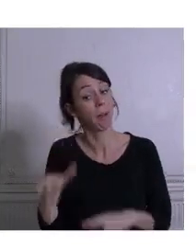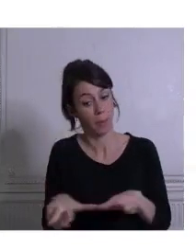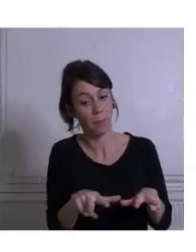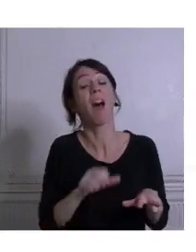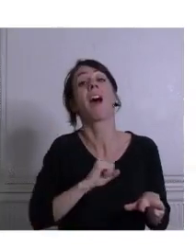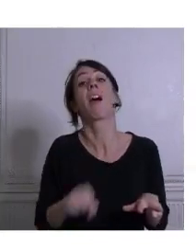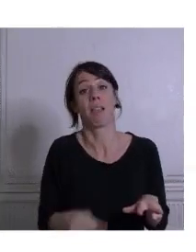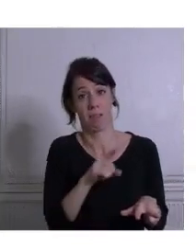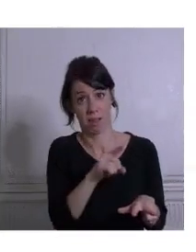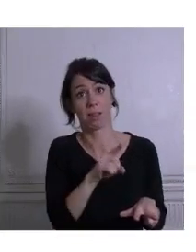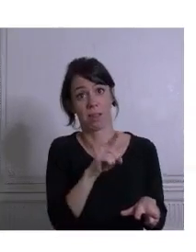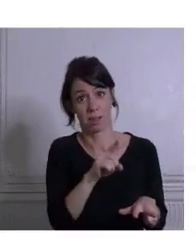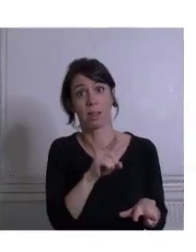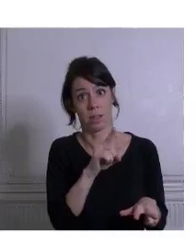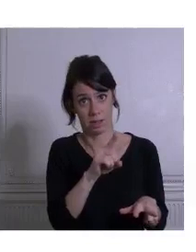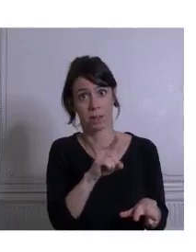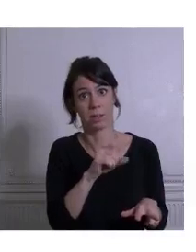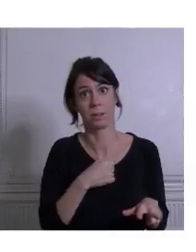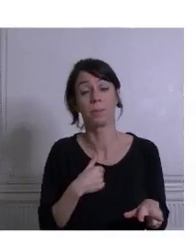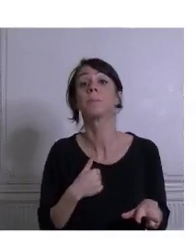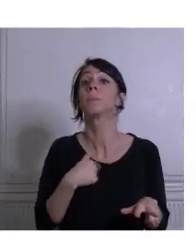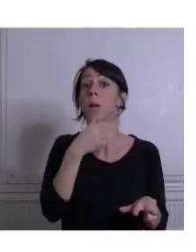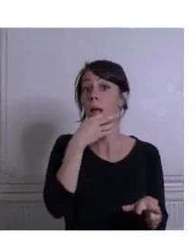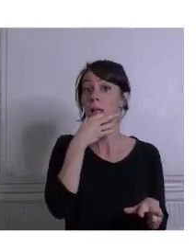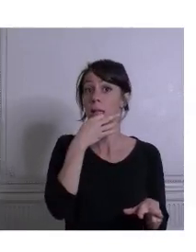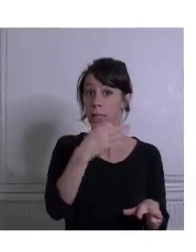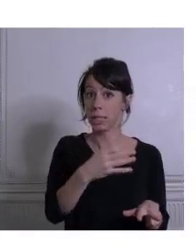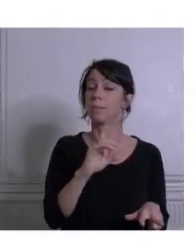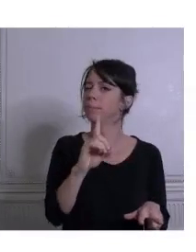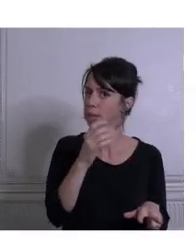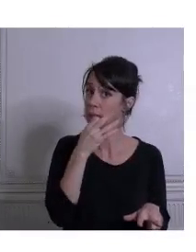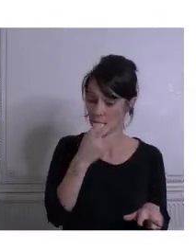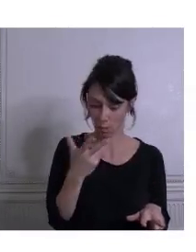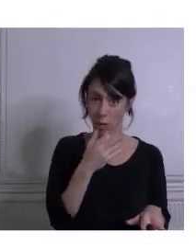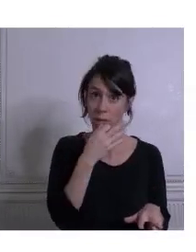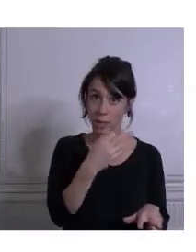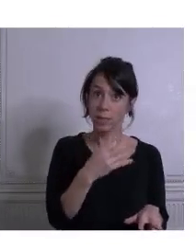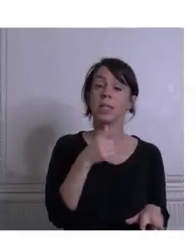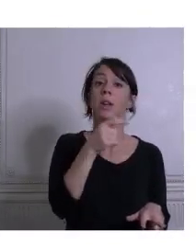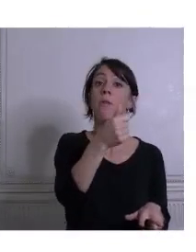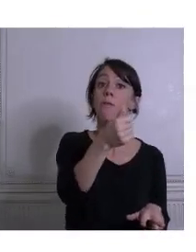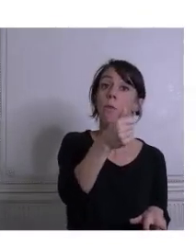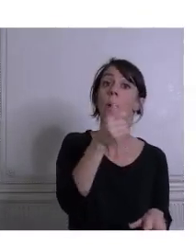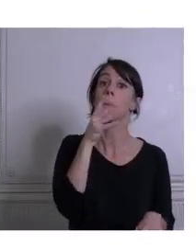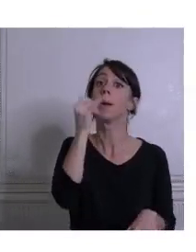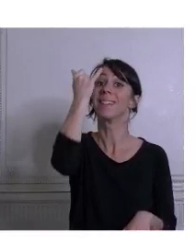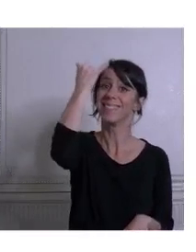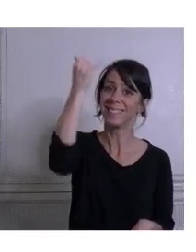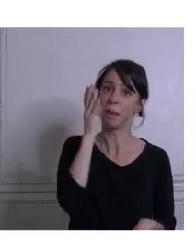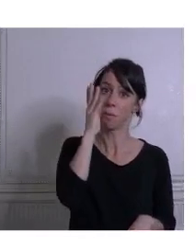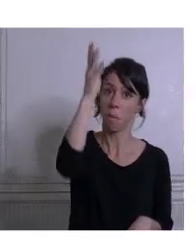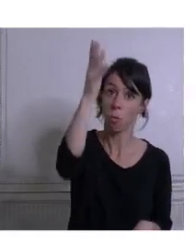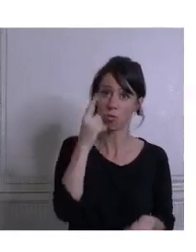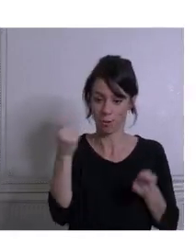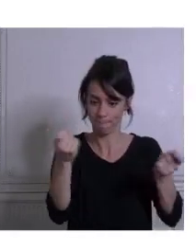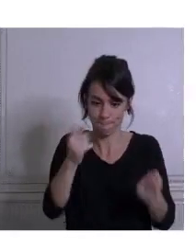faveur. Madame Grélin-Dédéac, vous avez la parole. Merci, monsieur le maire. Vous dites que le diable se cache dans les détails.